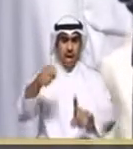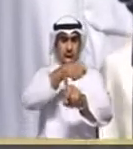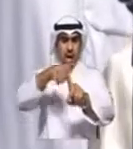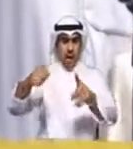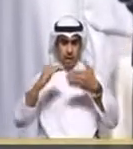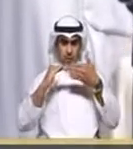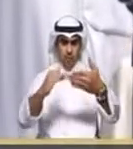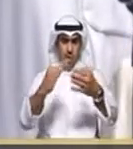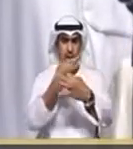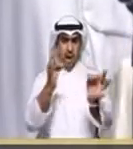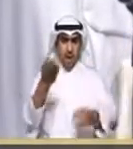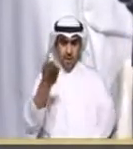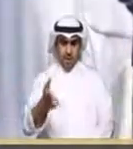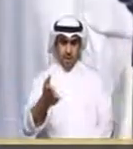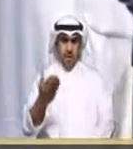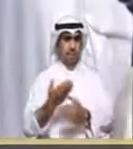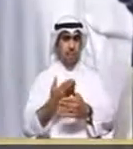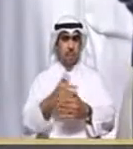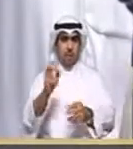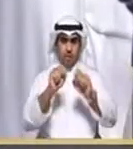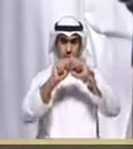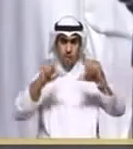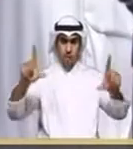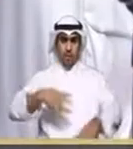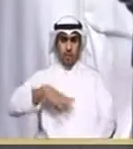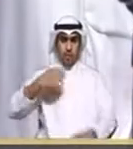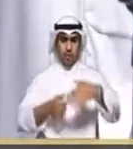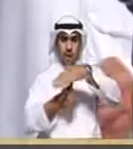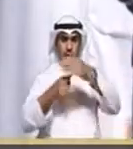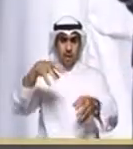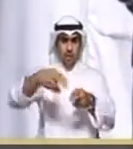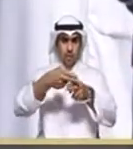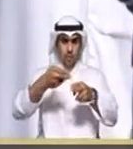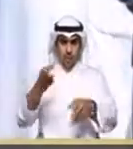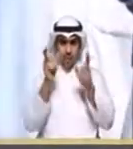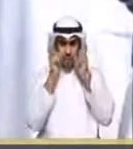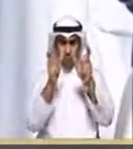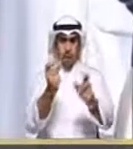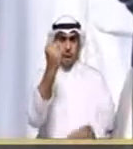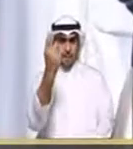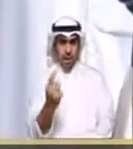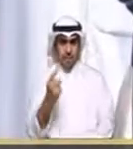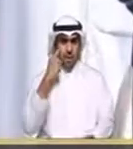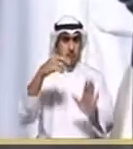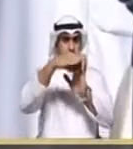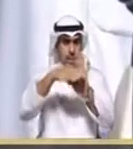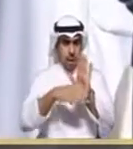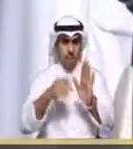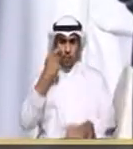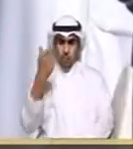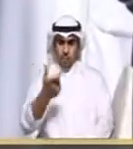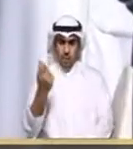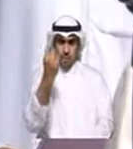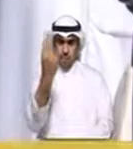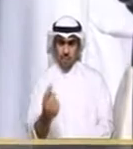حرص صاحب السمو أمير البلاد على دعم مؤسسات المجتمع المدني، كما أنها دليل على أهمية الشراكة بين